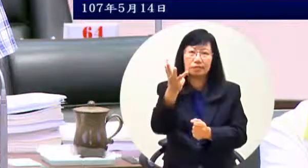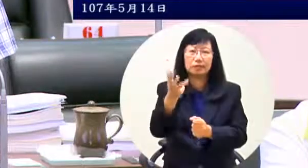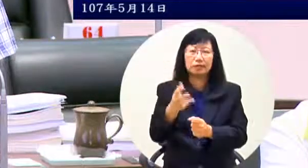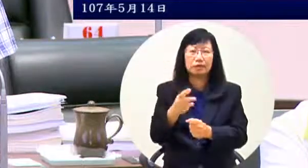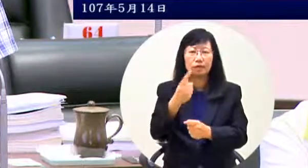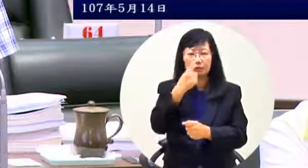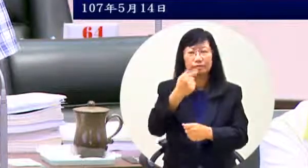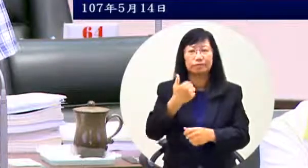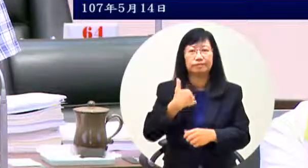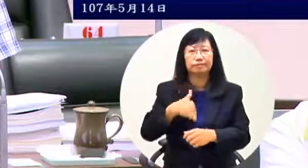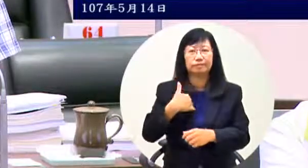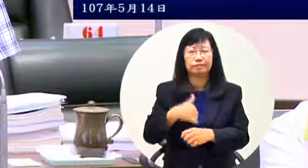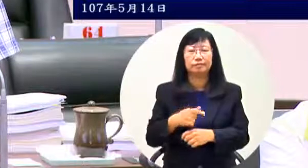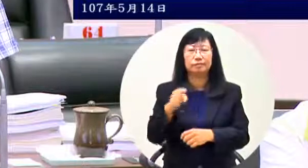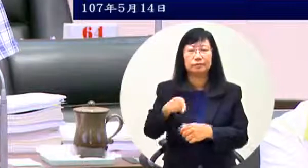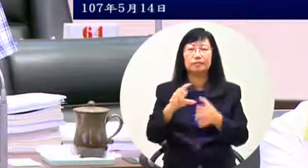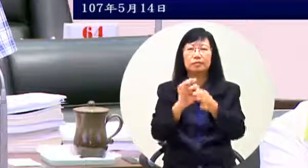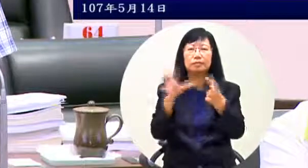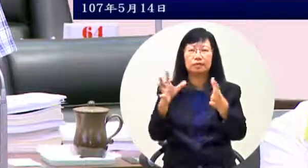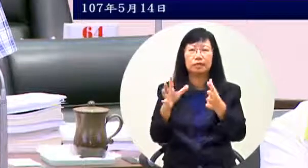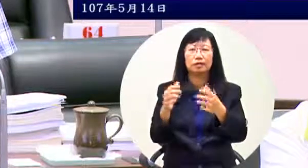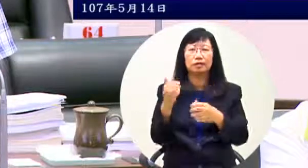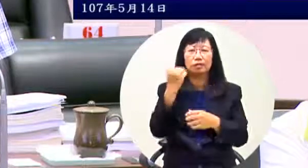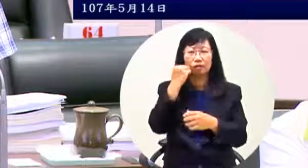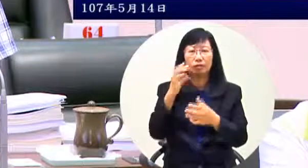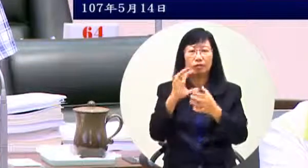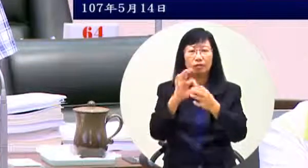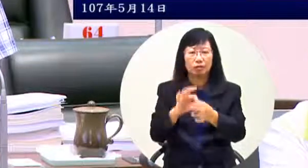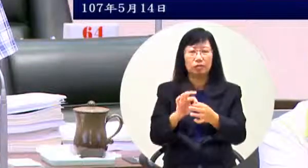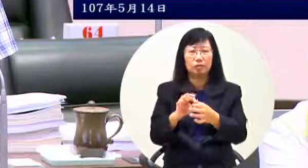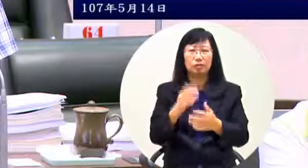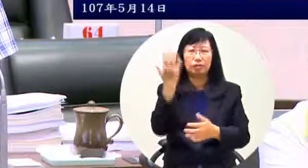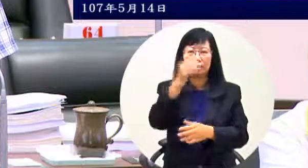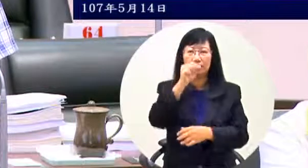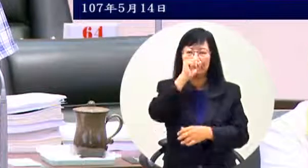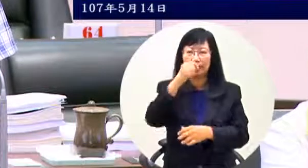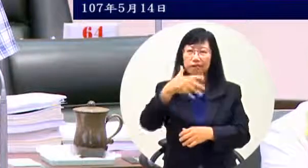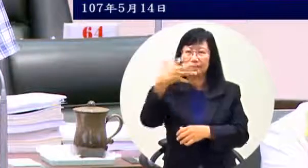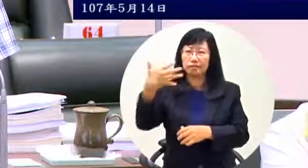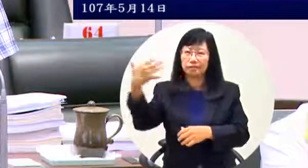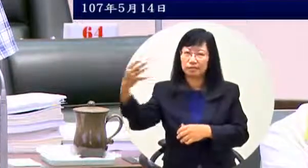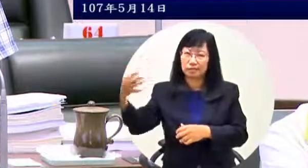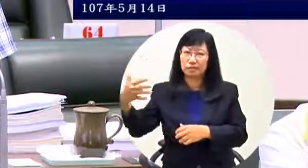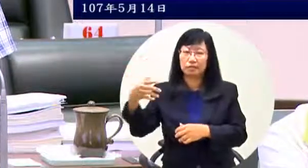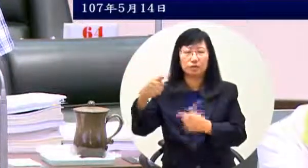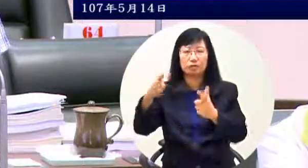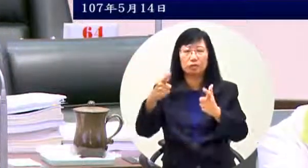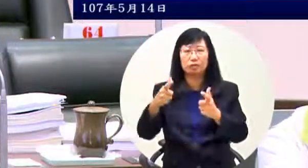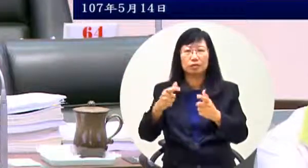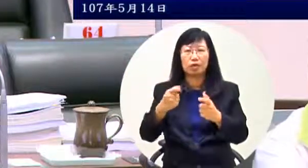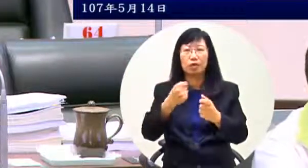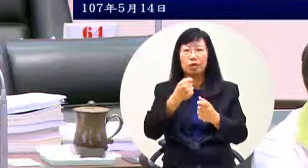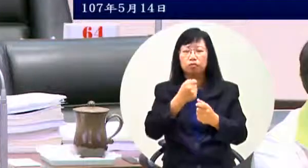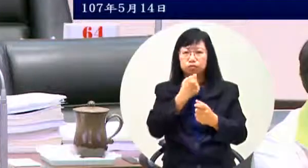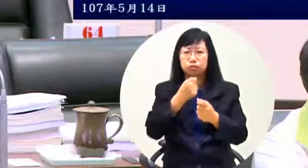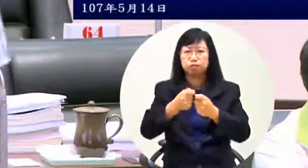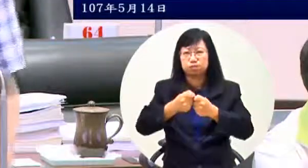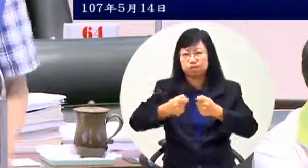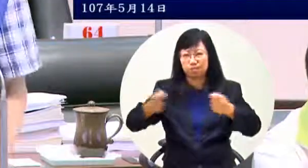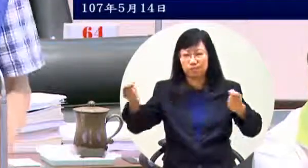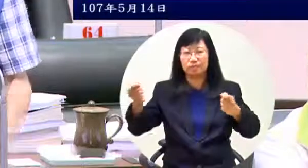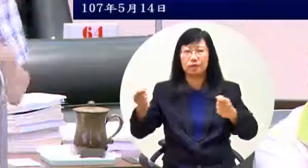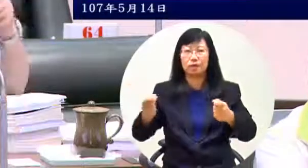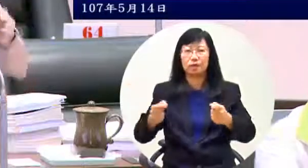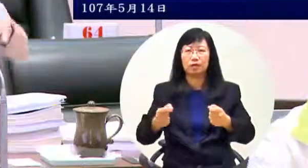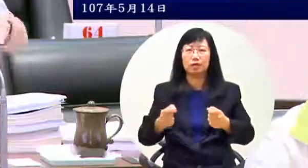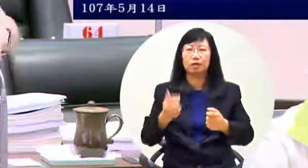美好的乐章不在长，真的很精彩就好了，在精。所以希望你